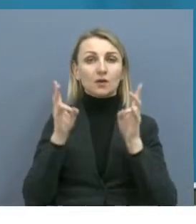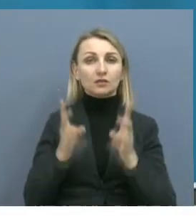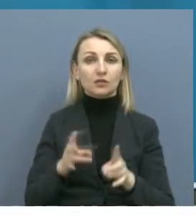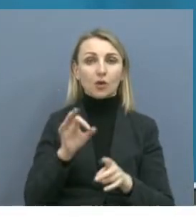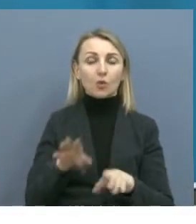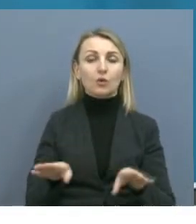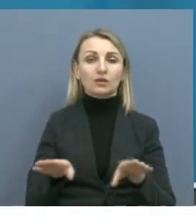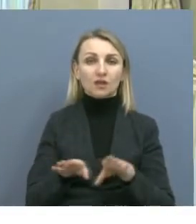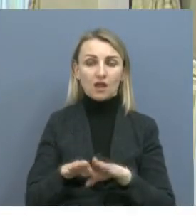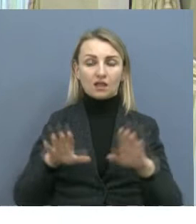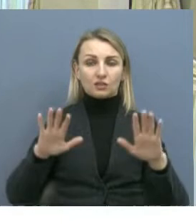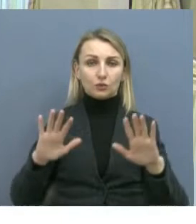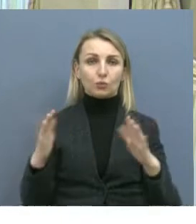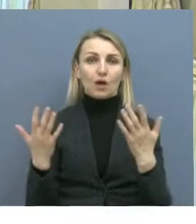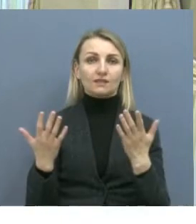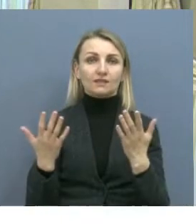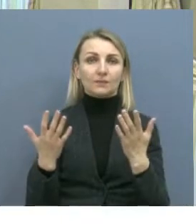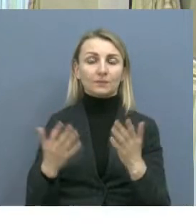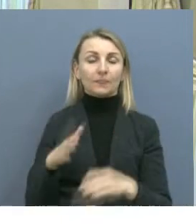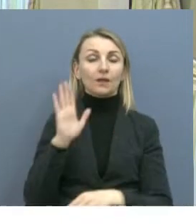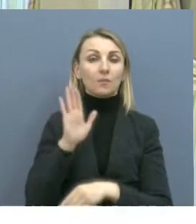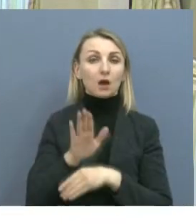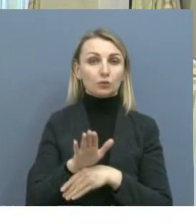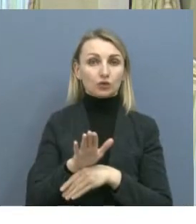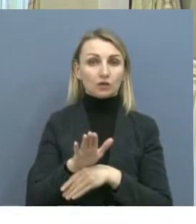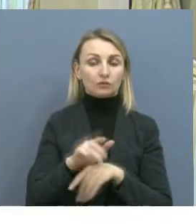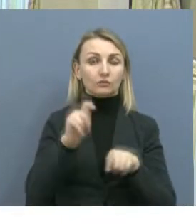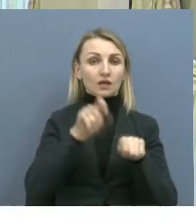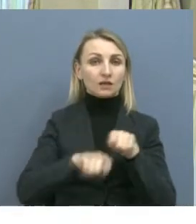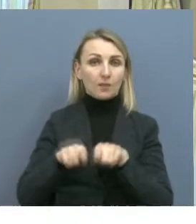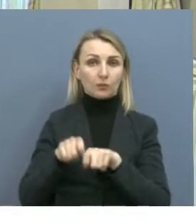складывающейся негативной ситуации. Поручаю